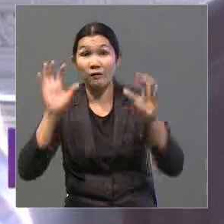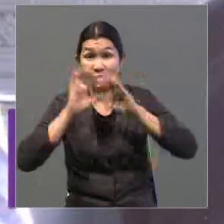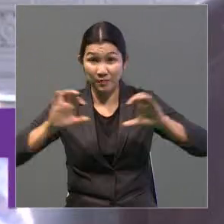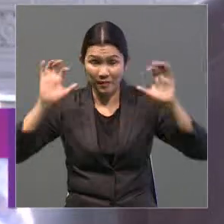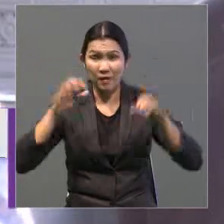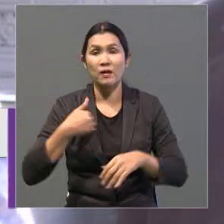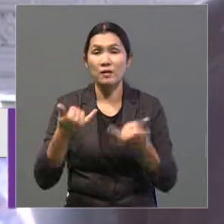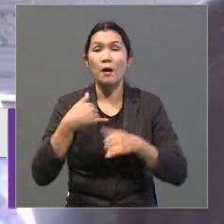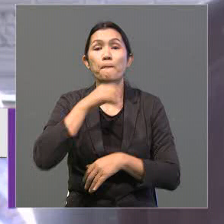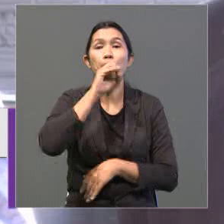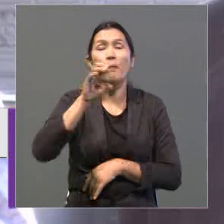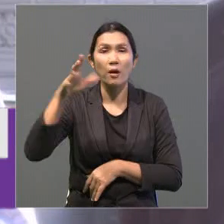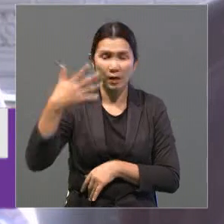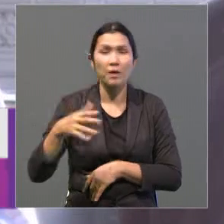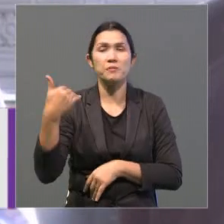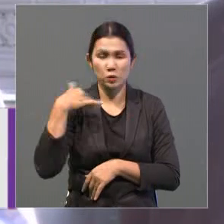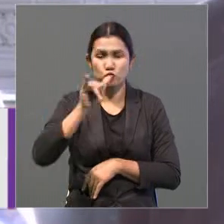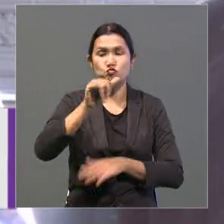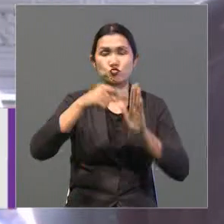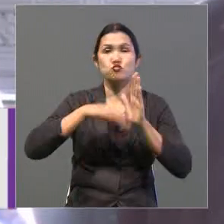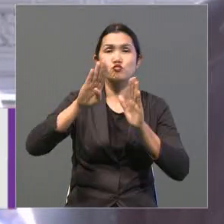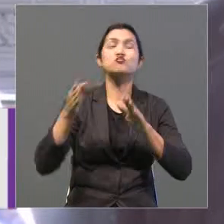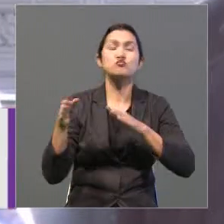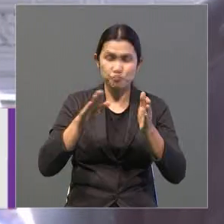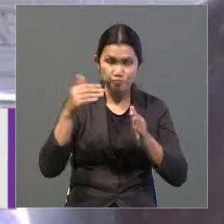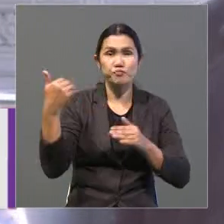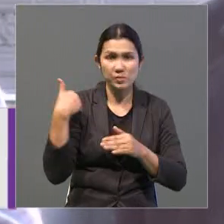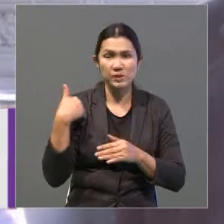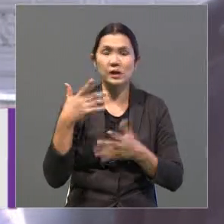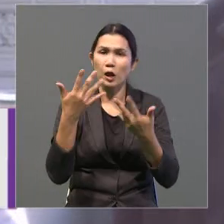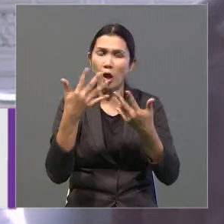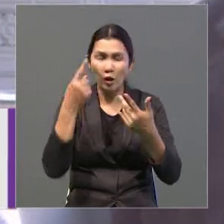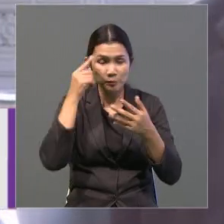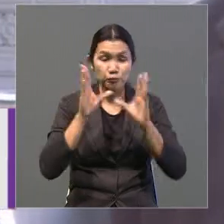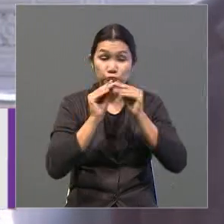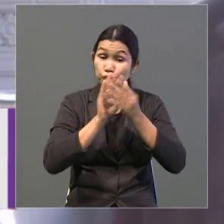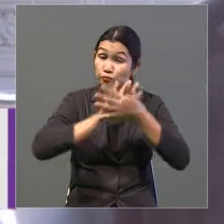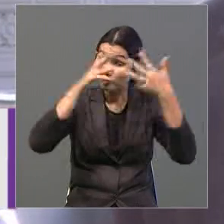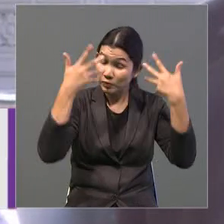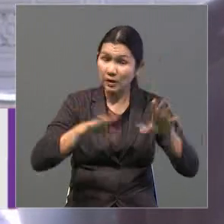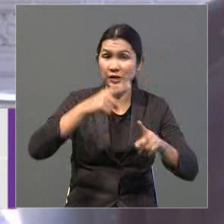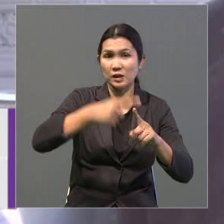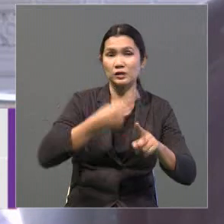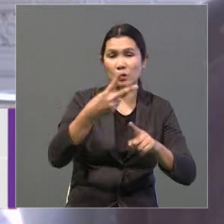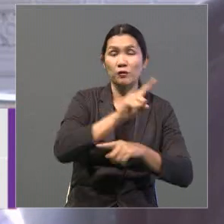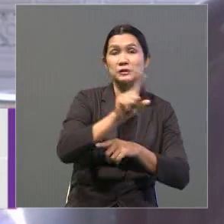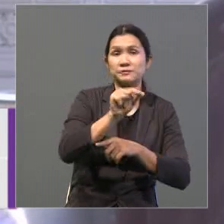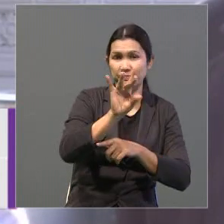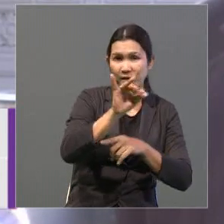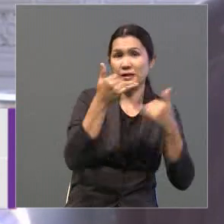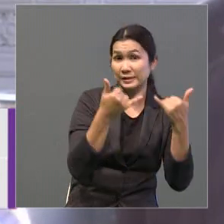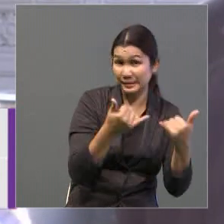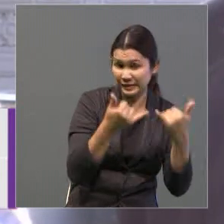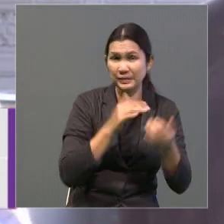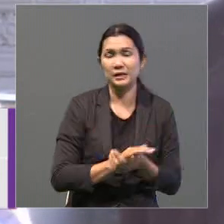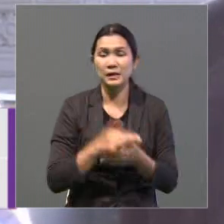เองเนี่ยก็ย้ำมาโดยตลอดว่าจะมีการยุบสภาซึ่งกลไกก็น่าจะเกิดขึ้นหลังปิดสมัยประชุมก็คือวันที่28กุมภาพันธ์นี้